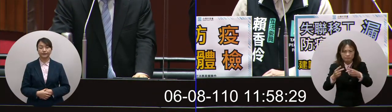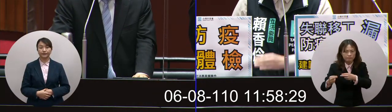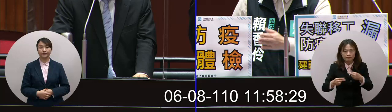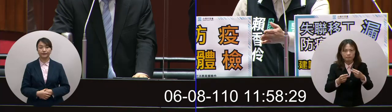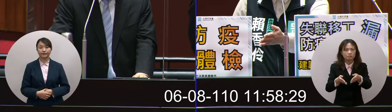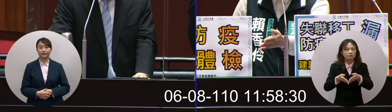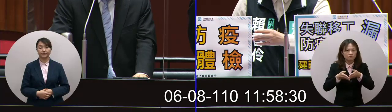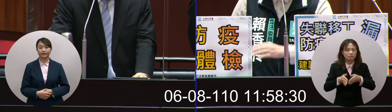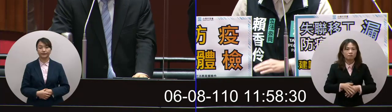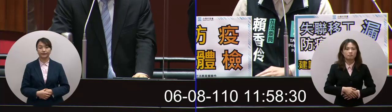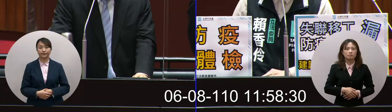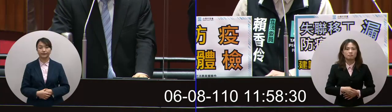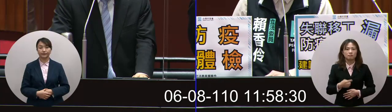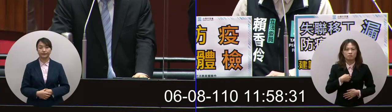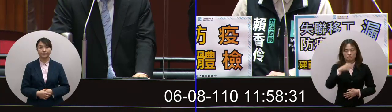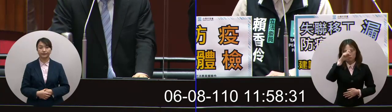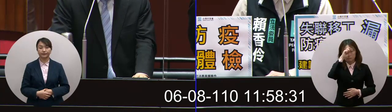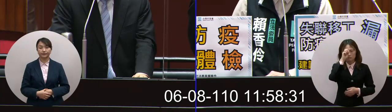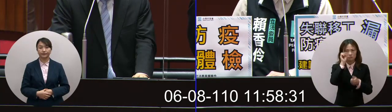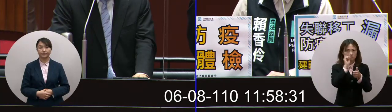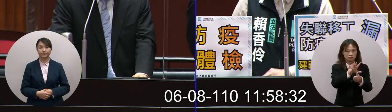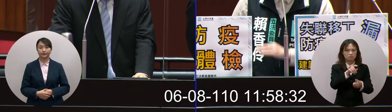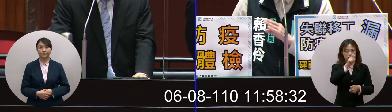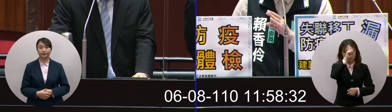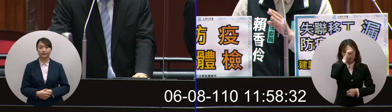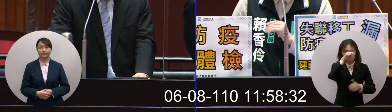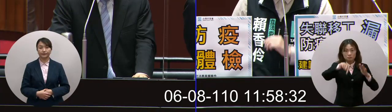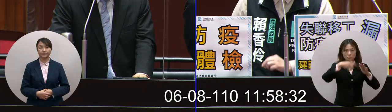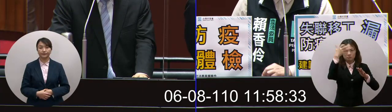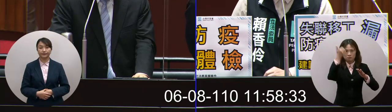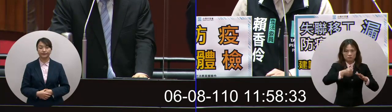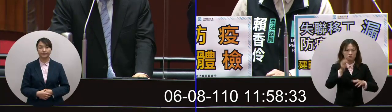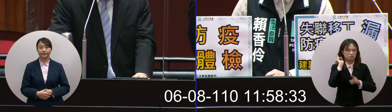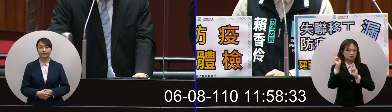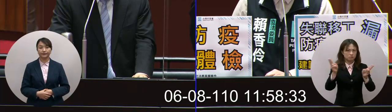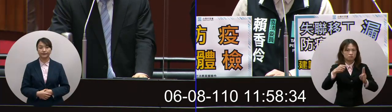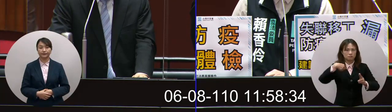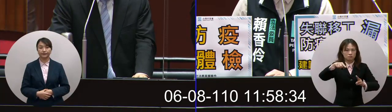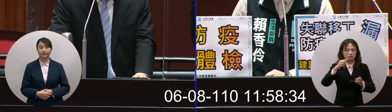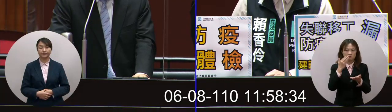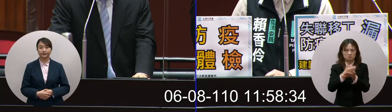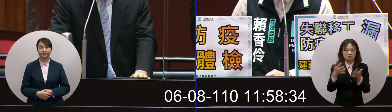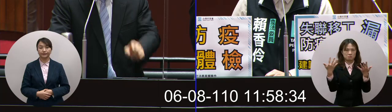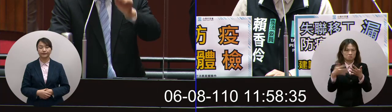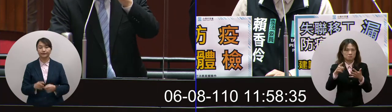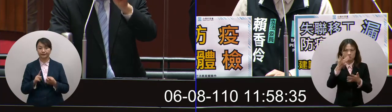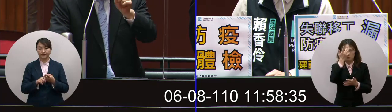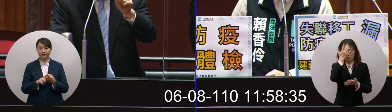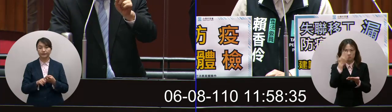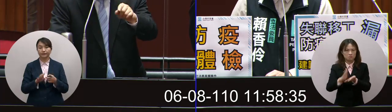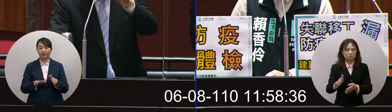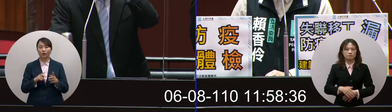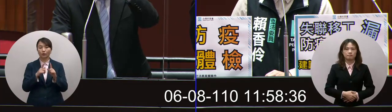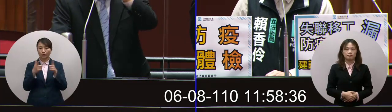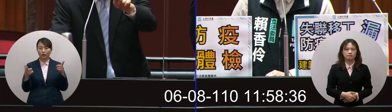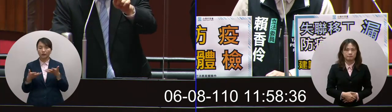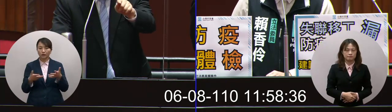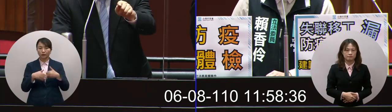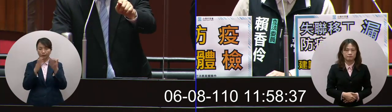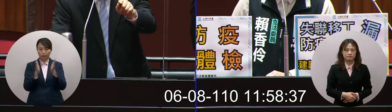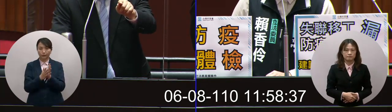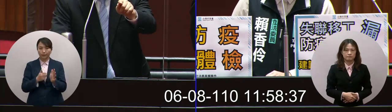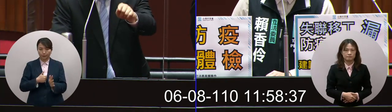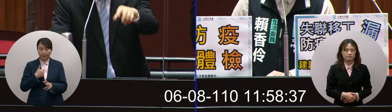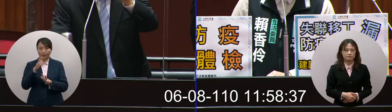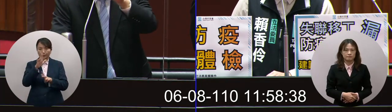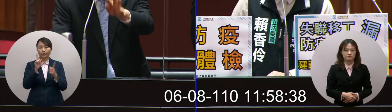重心长提出来的比较，就是希望用院长的魄力能够真正面对问题，解决问题，提出检讨报告。 就任何事情要真的